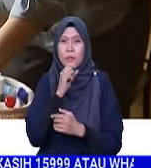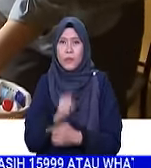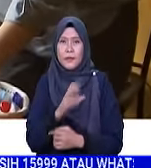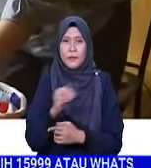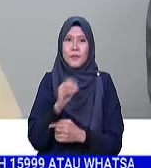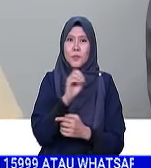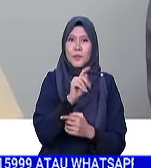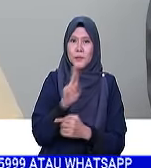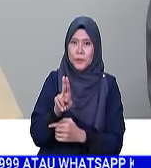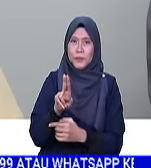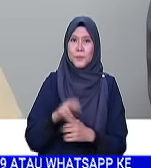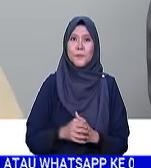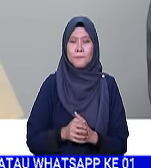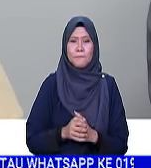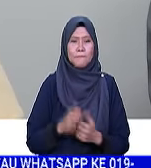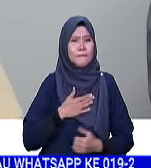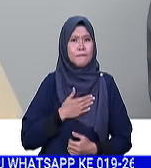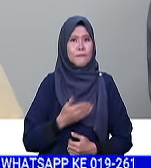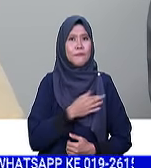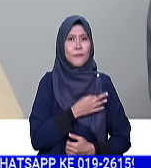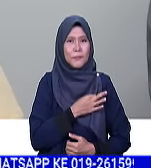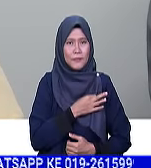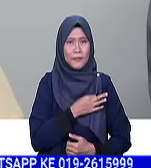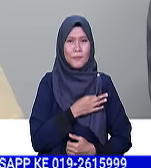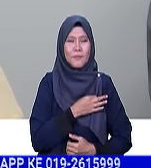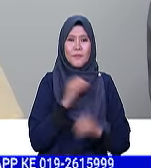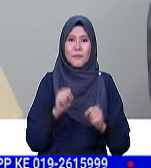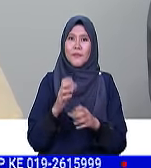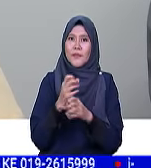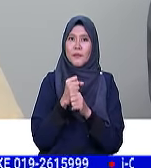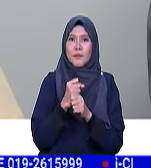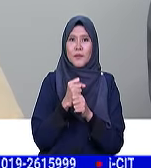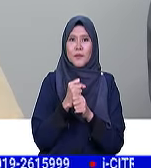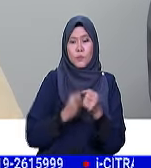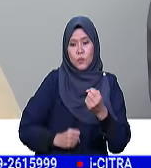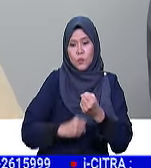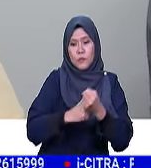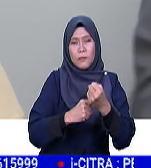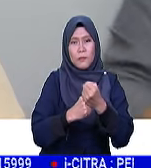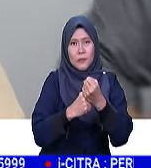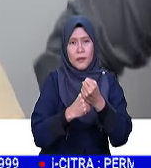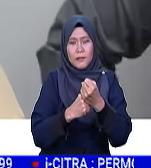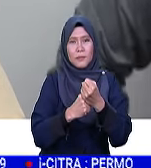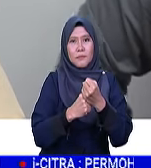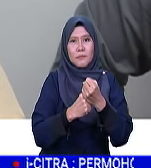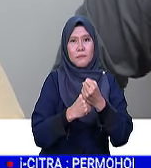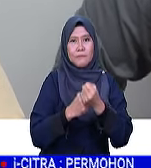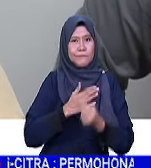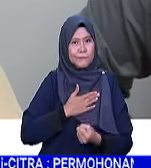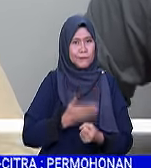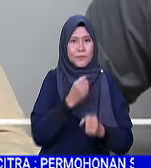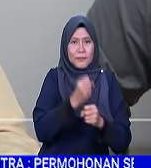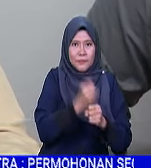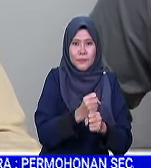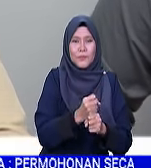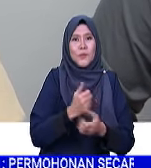kurang upaya. Secara sukarela, mereka telah pun dapat menyumbangkan sumbangan tenaga mereka